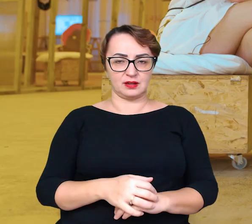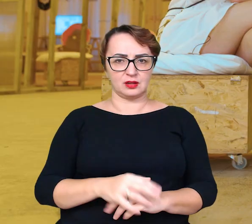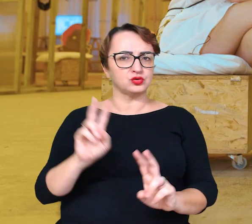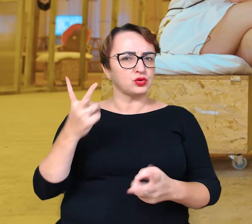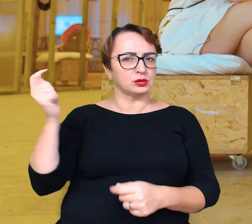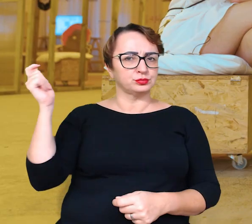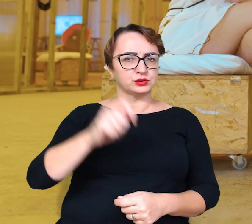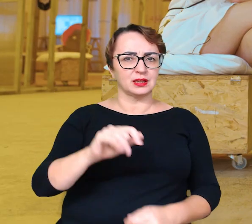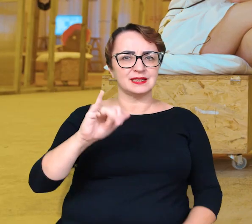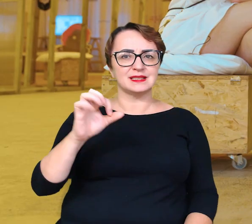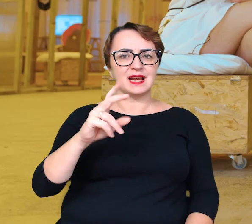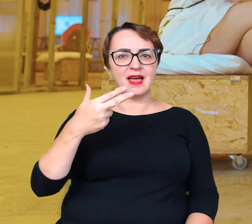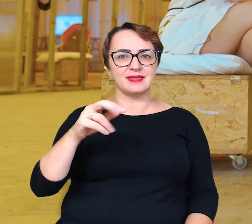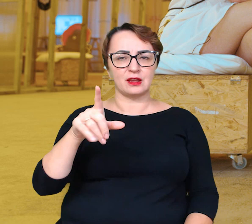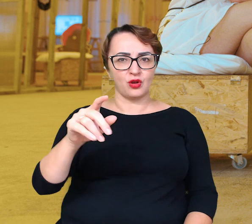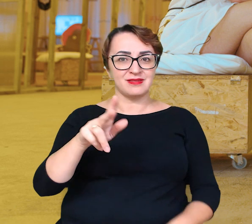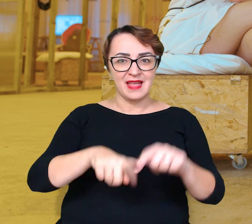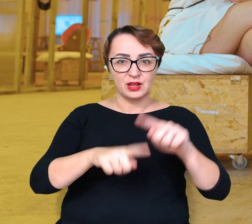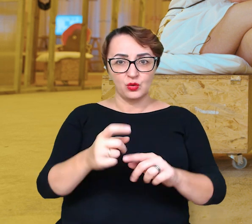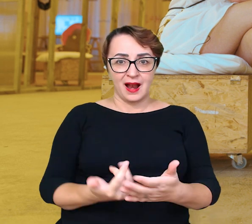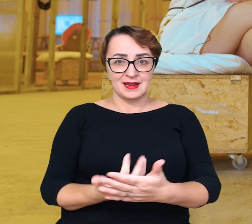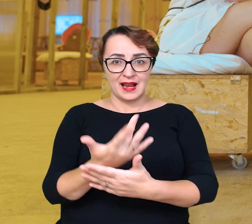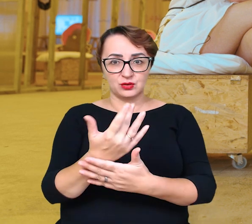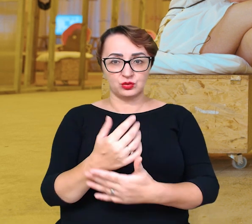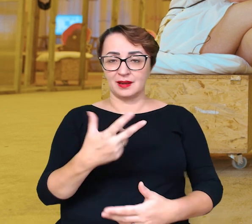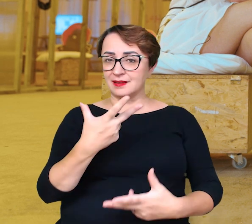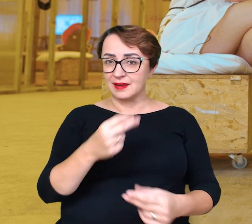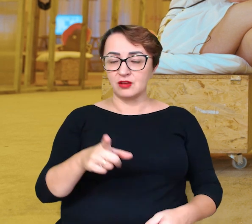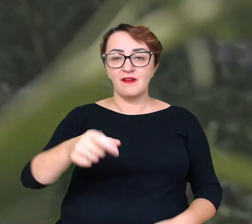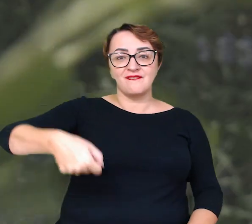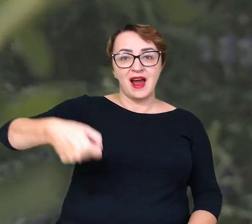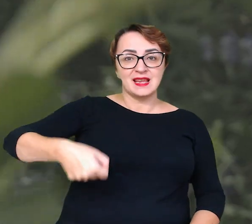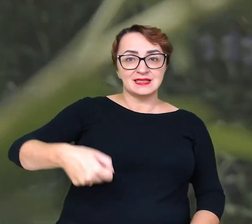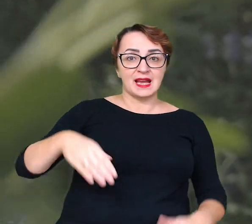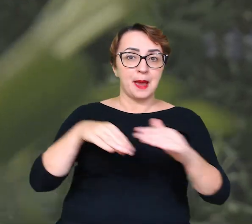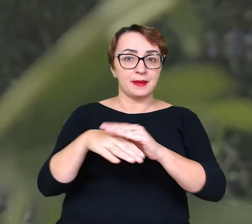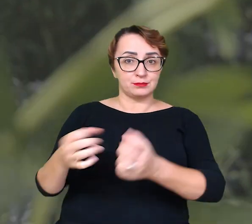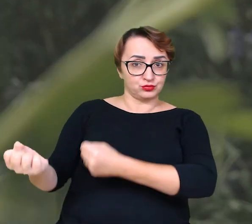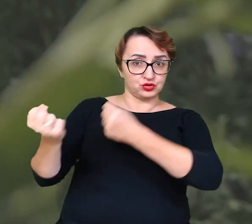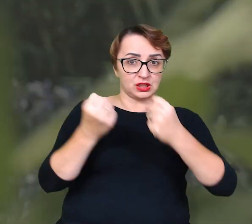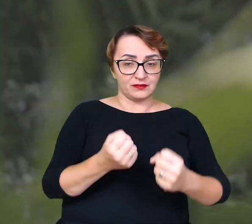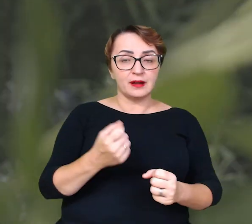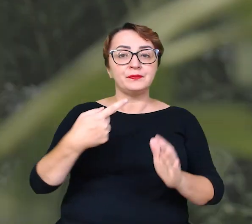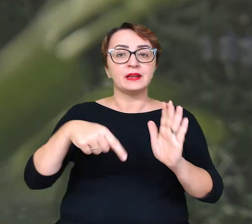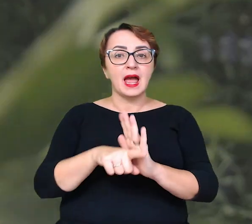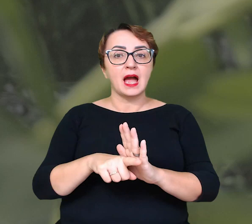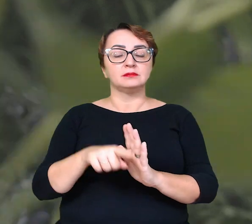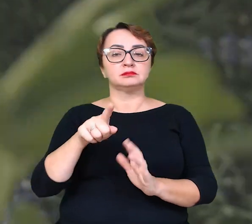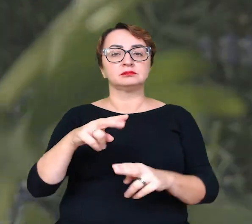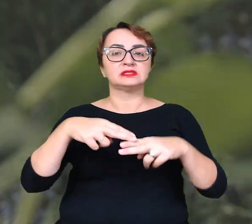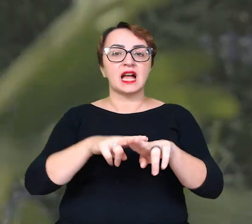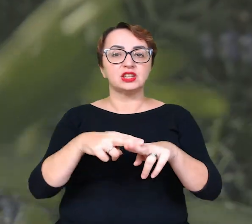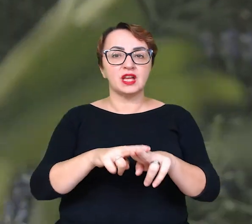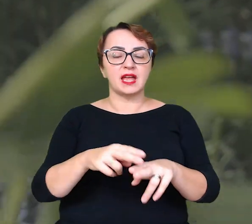był nigdy gatunkiem endemicznym na Islandii, został przywieziony w walizce przez emigrantów i miał służyć jako narzędzie,